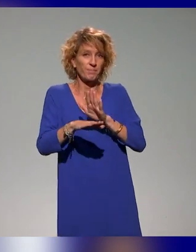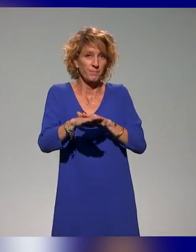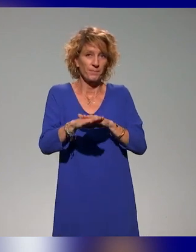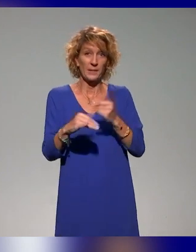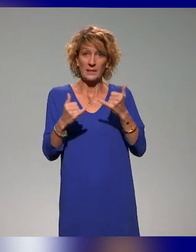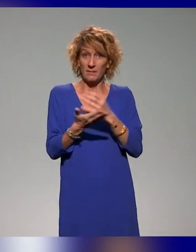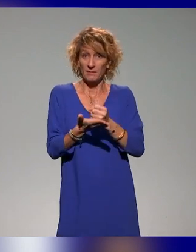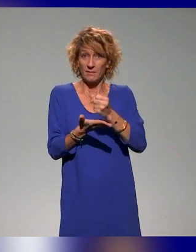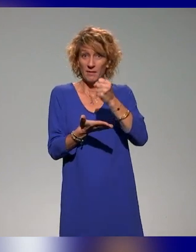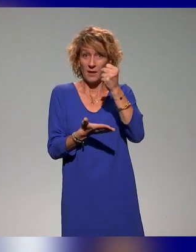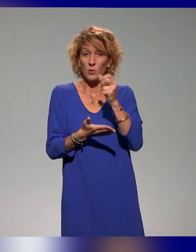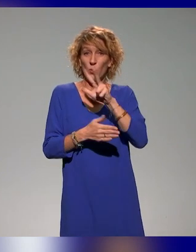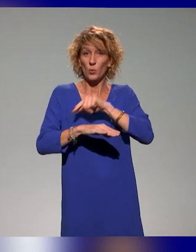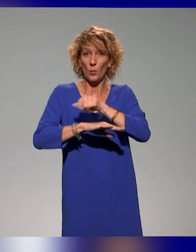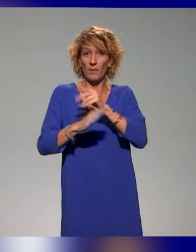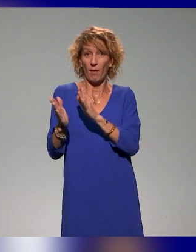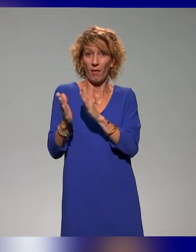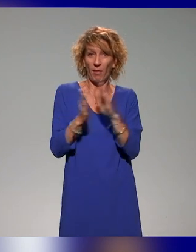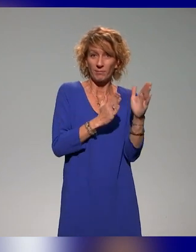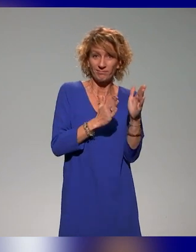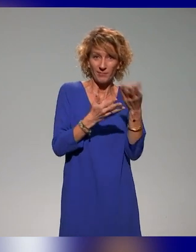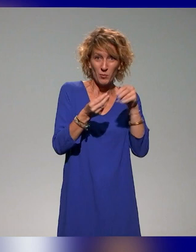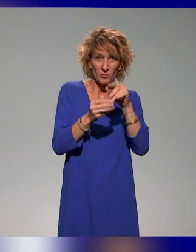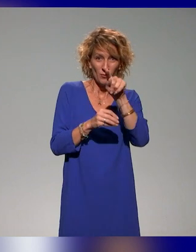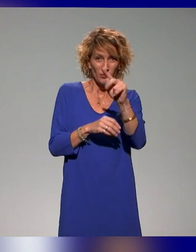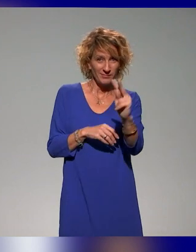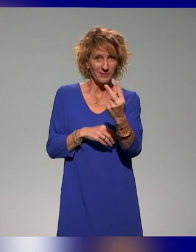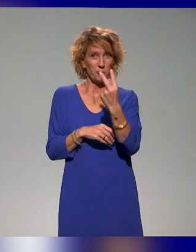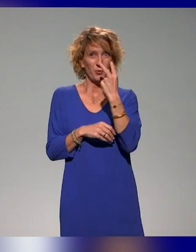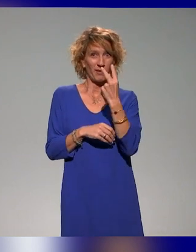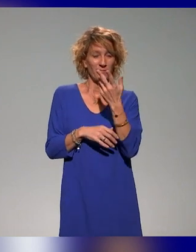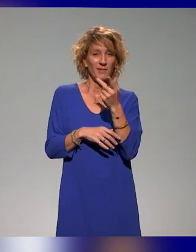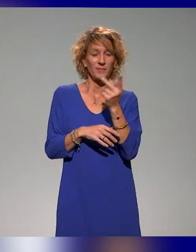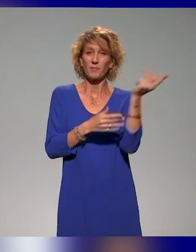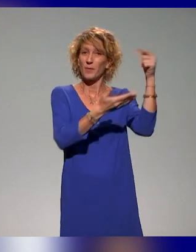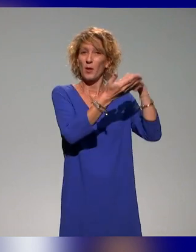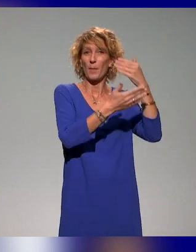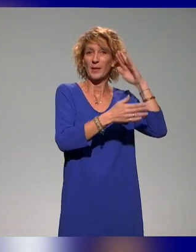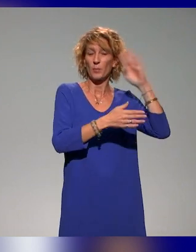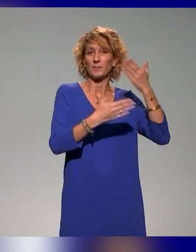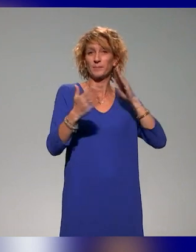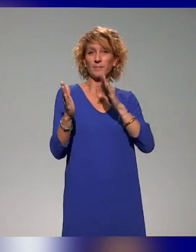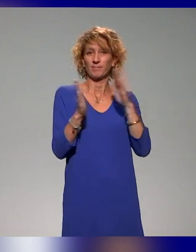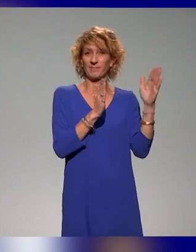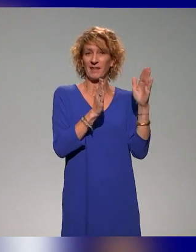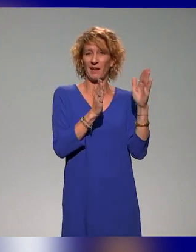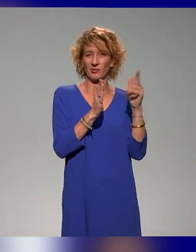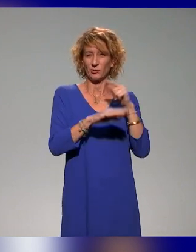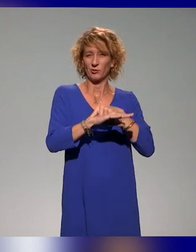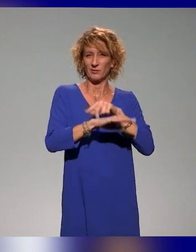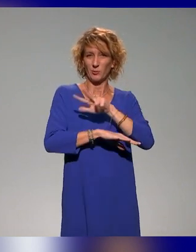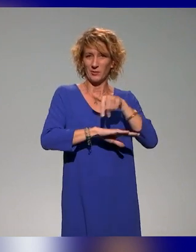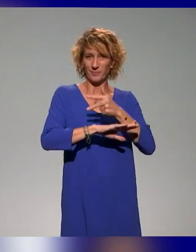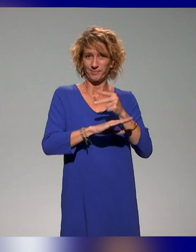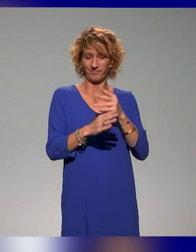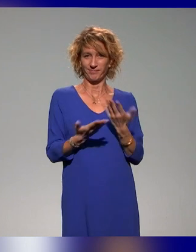avons 3 heures de plus par rapport à vous qui nous regardez, qui nous écoutez depuis la métropole. On est en GNT plus 4.